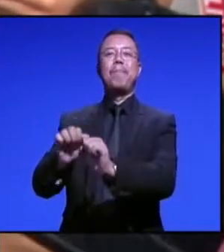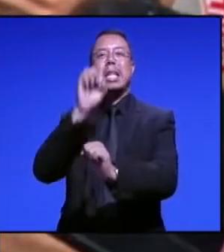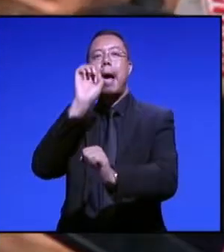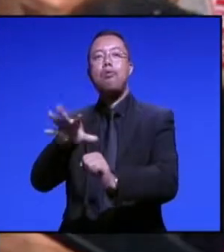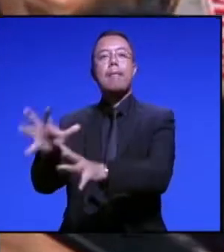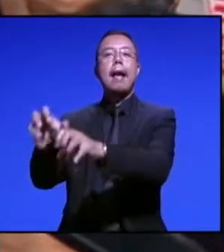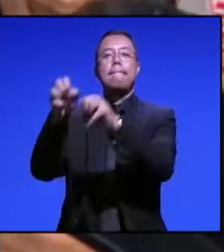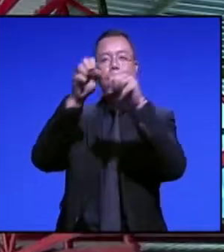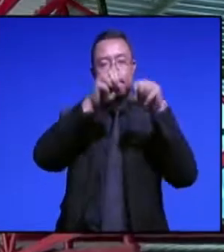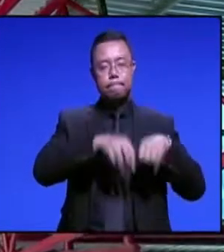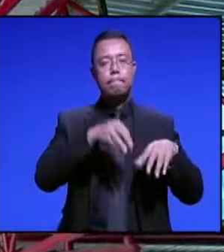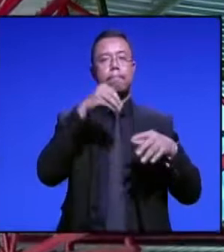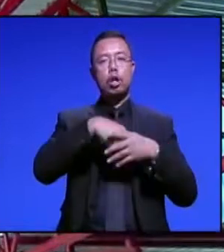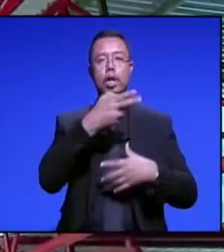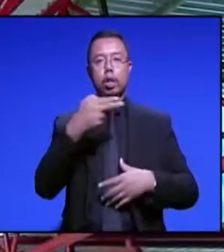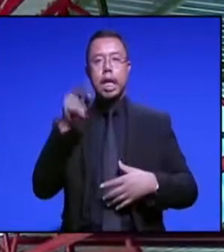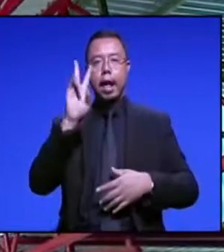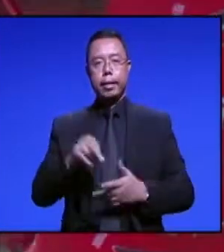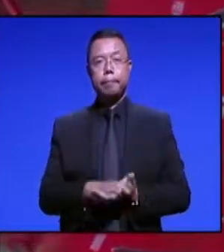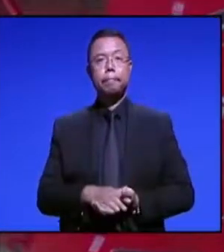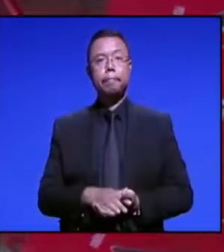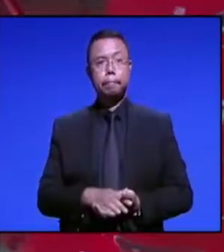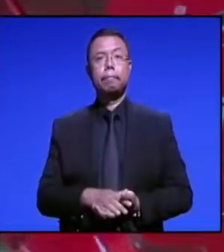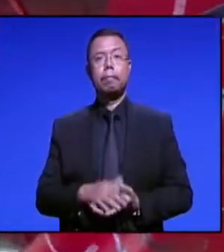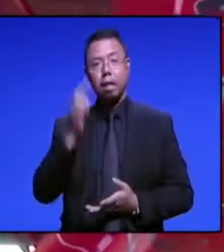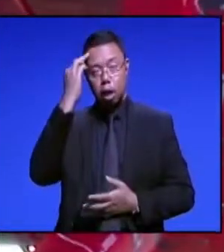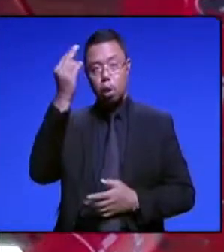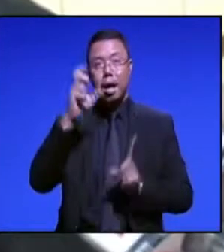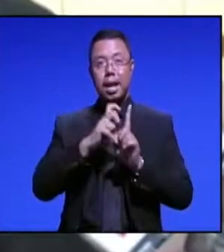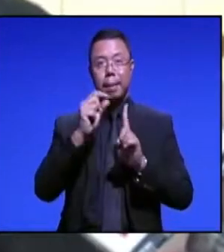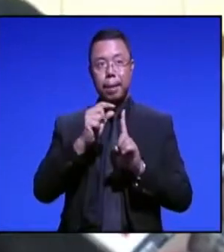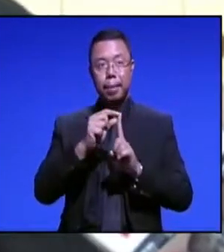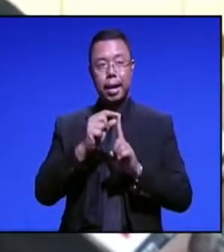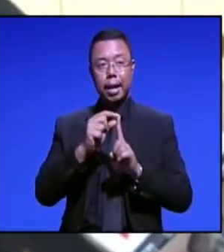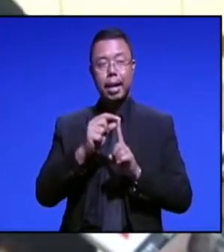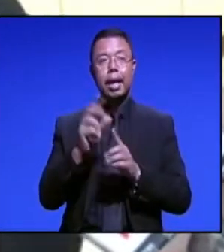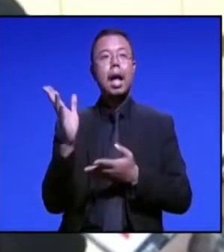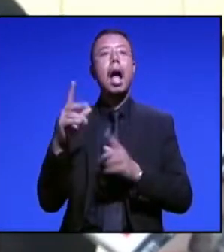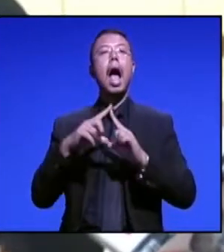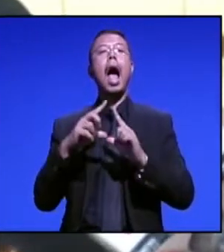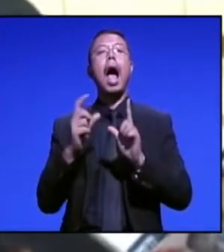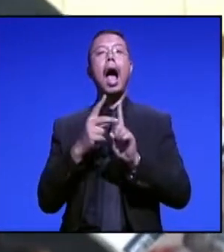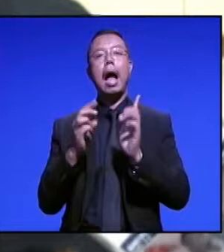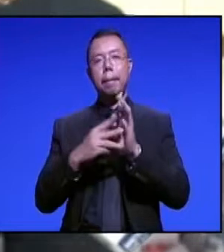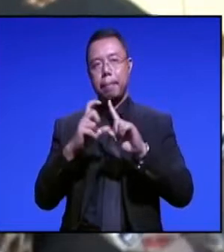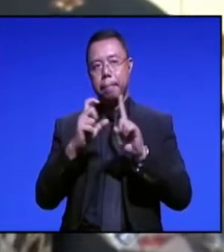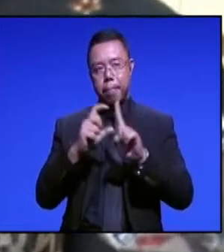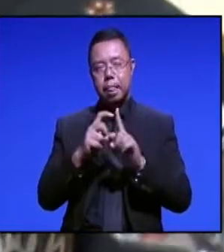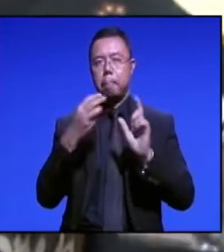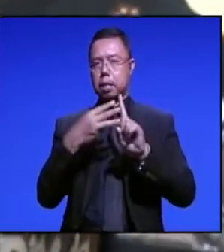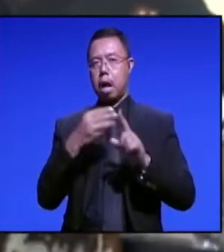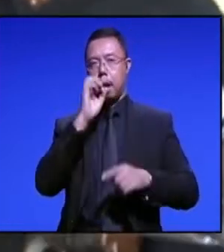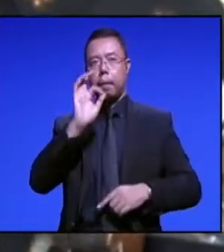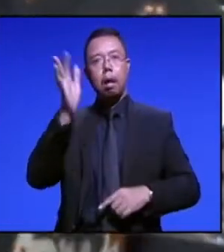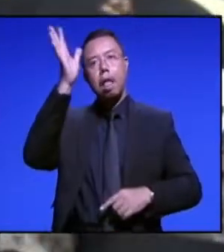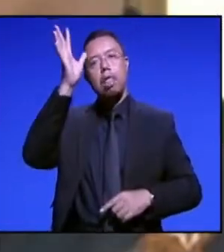untuk dibawa kembali ke Indonesia. Di pihak lain, Ketua Dewan Pimpinan Pusat PDI Perjuangan Ahmad Basarah menyatakan tidak